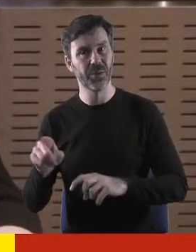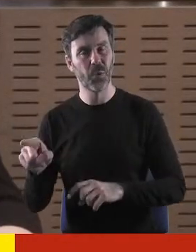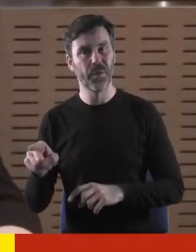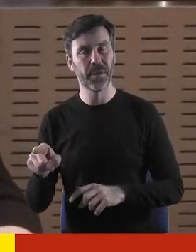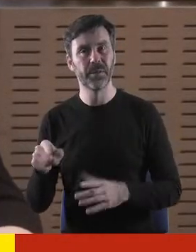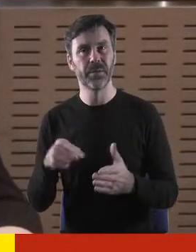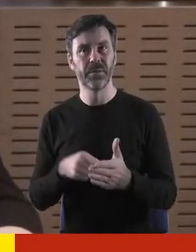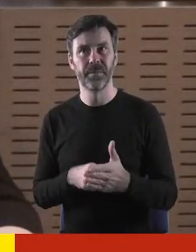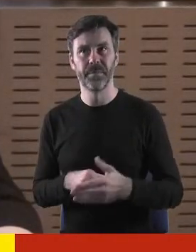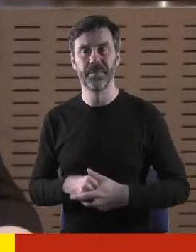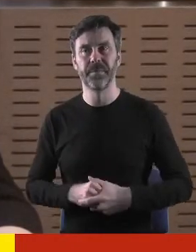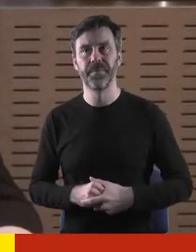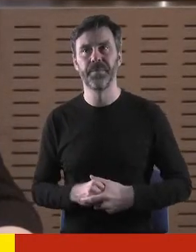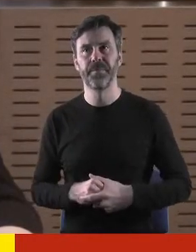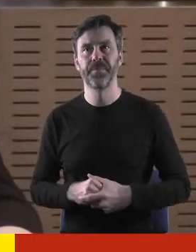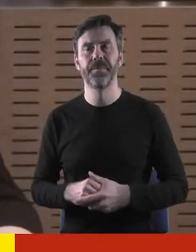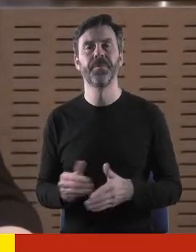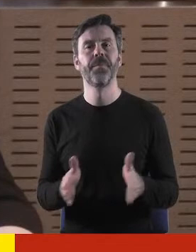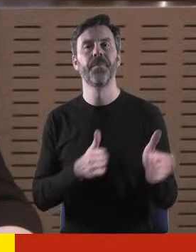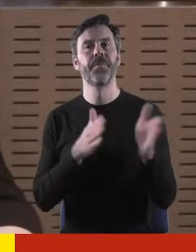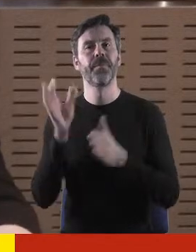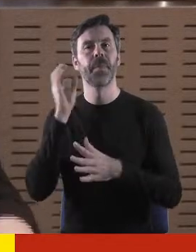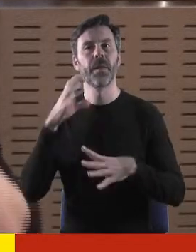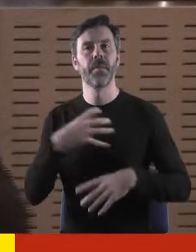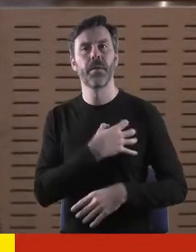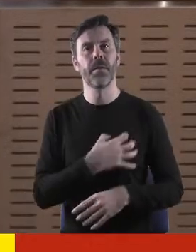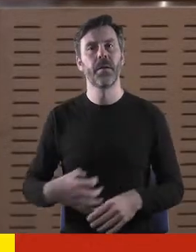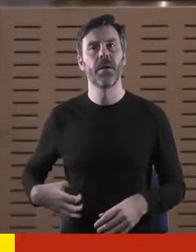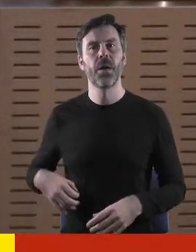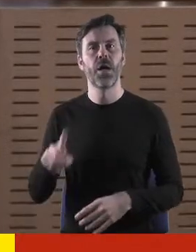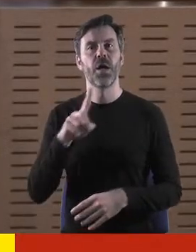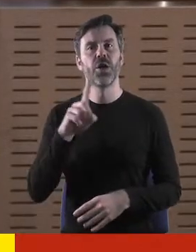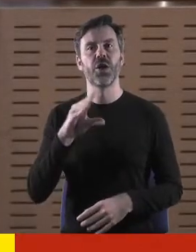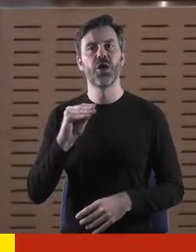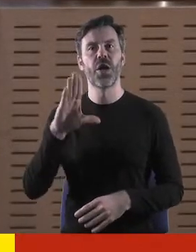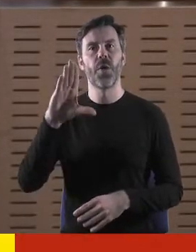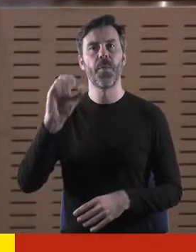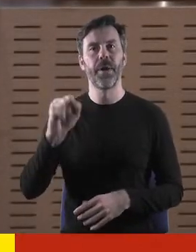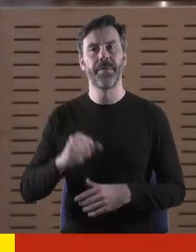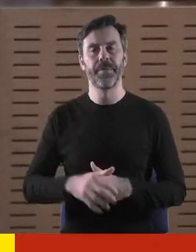formułowaniu wniosków. Proszę bardzo, pan marszałek Zbigniew Ziobro.